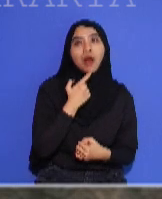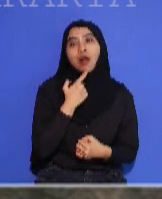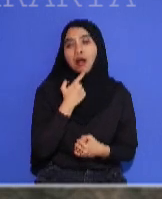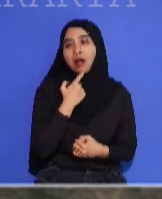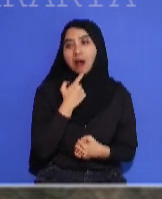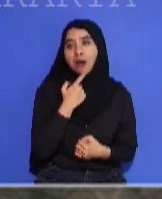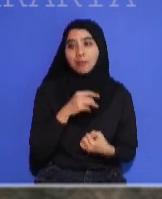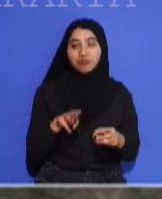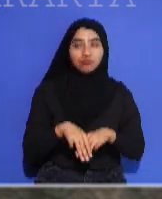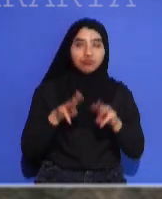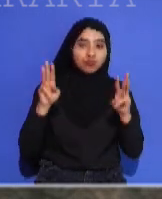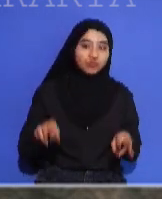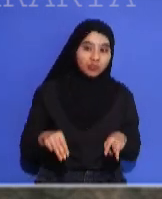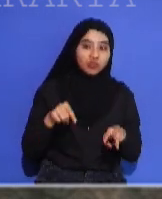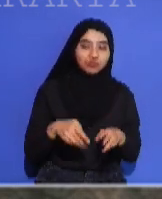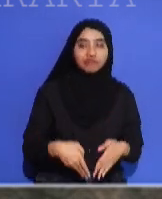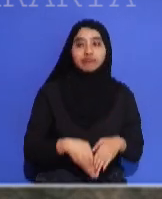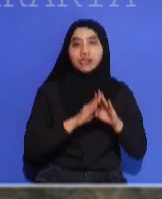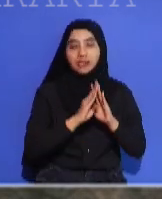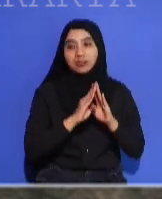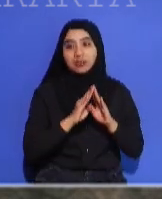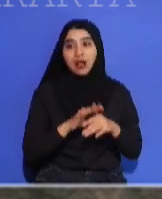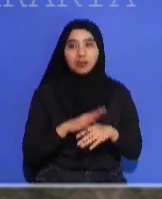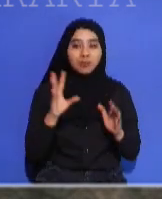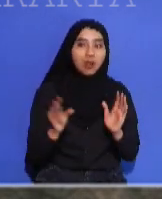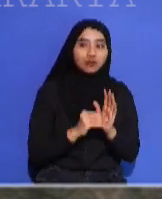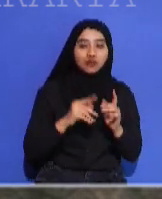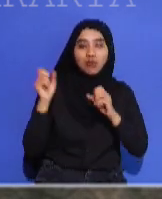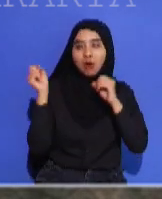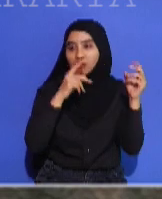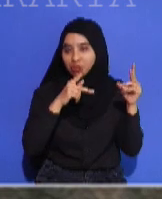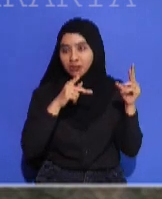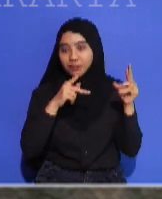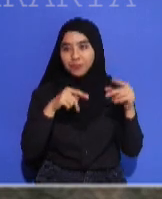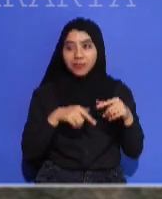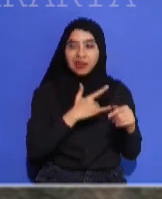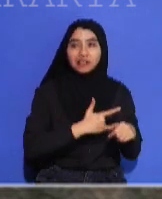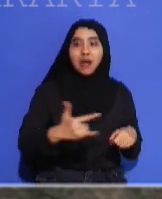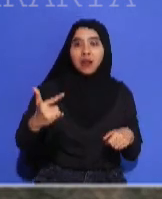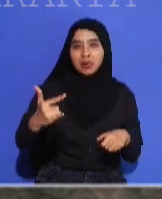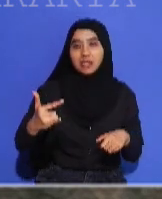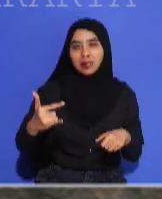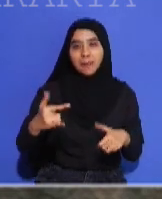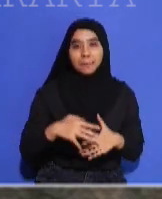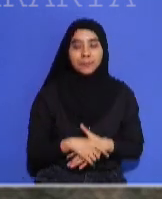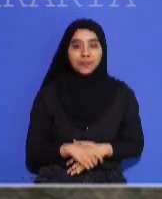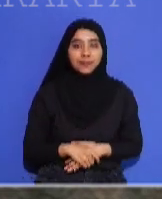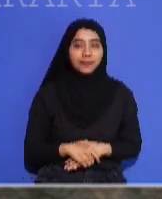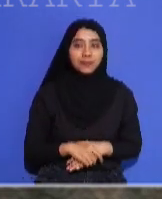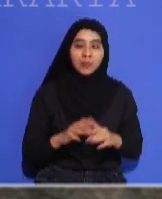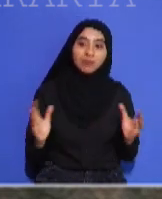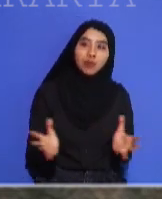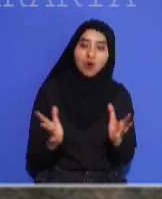sebuah museum galeri dalam satu konsep yang mengusung melestarikan gagrak keris